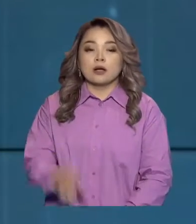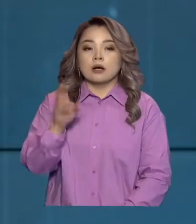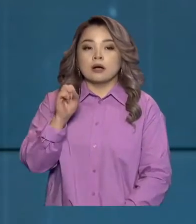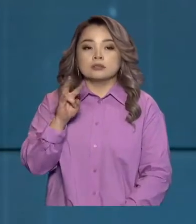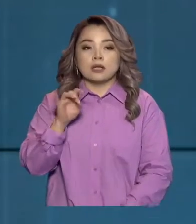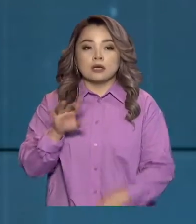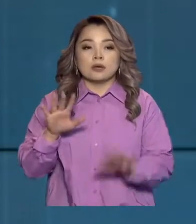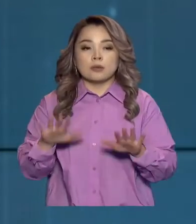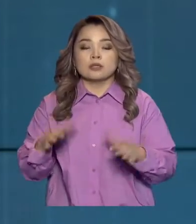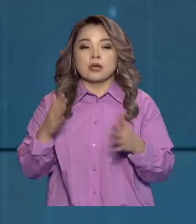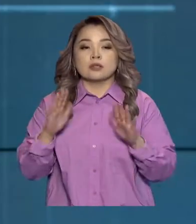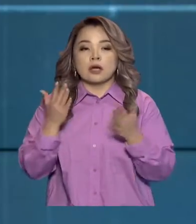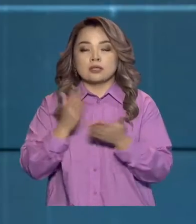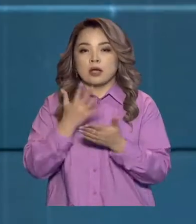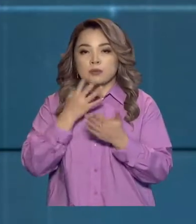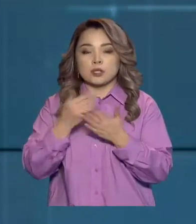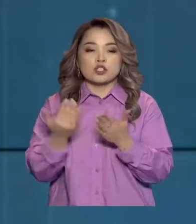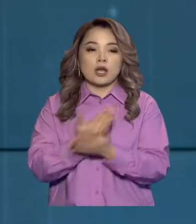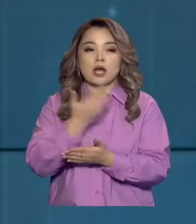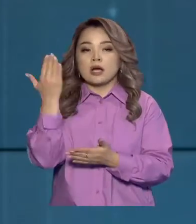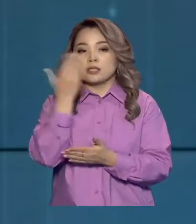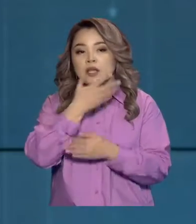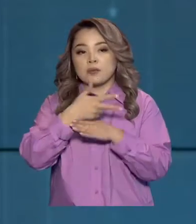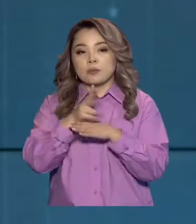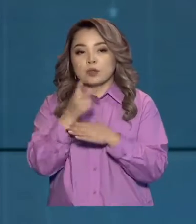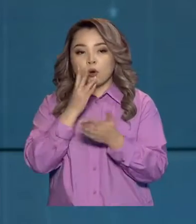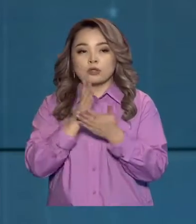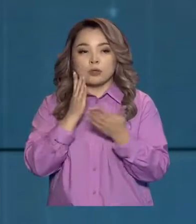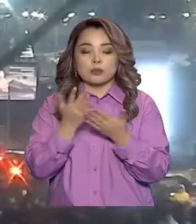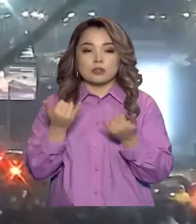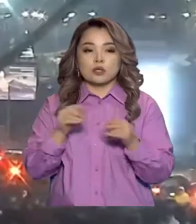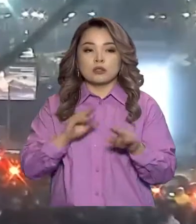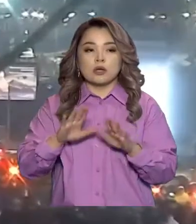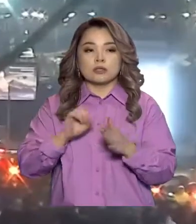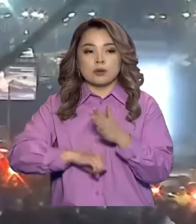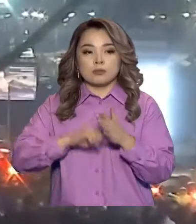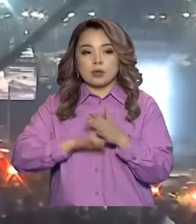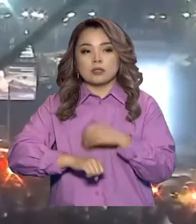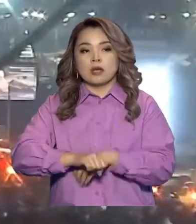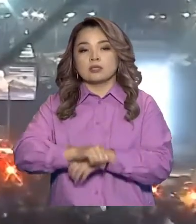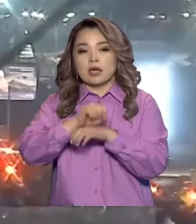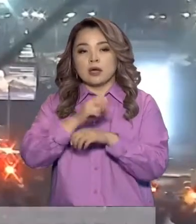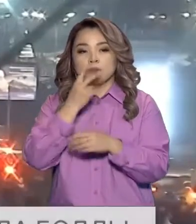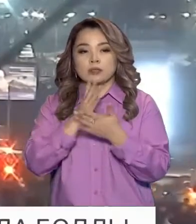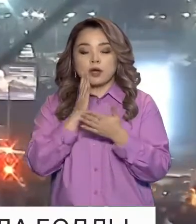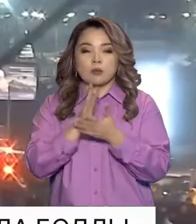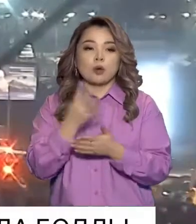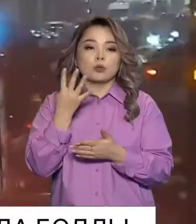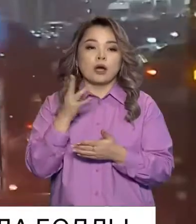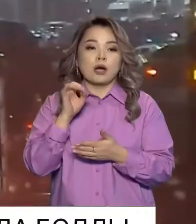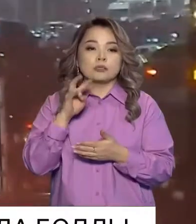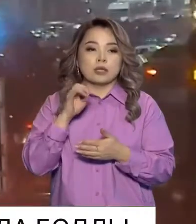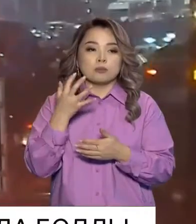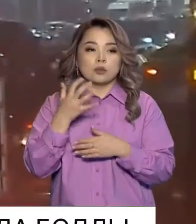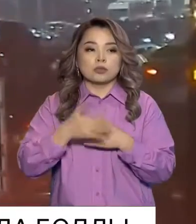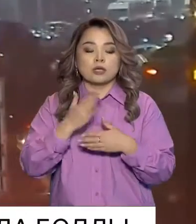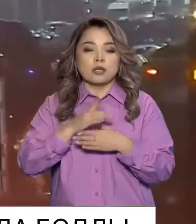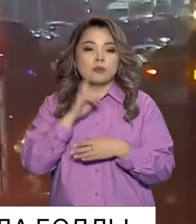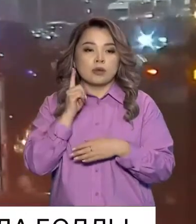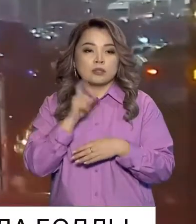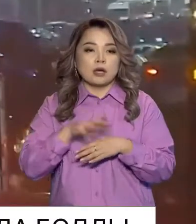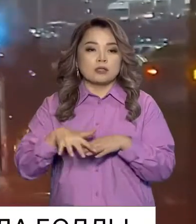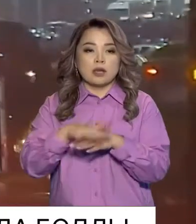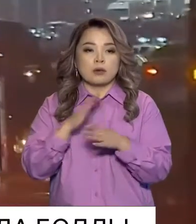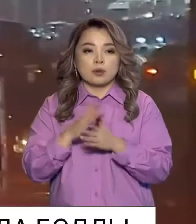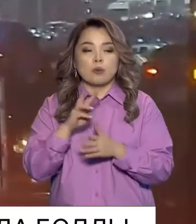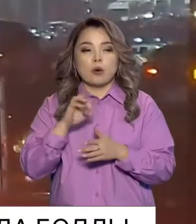Қаңтардағы қақтығыстар бойынша жаңа видеолар пайда болды. Онда оқиғаның өрбу түзбегі көрсетілген. 4-ші қаңтарда 500-ей жас Момышұлы мен